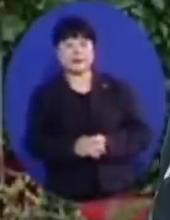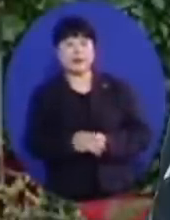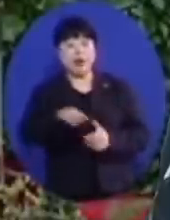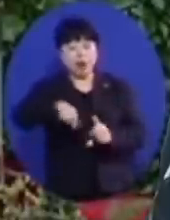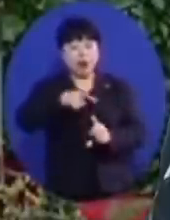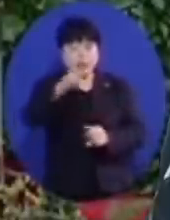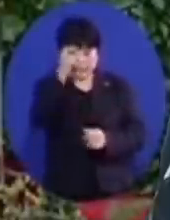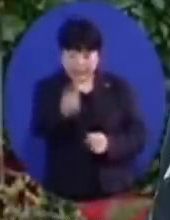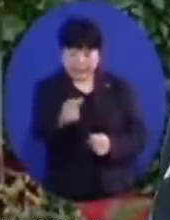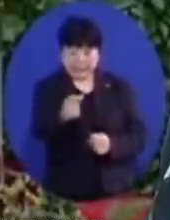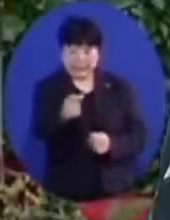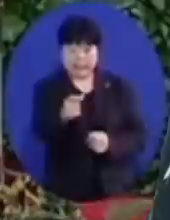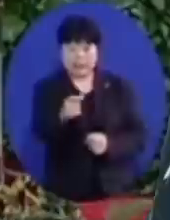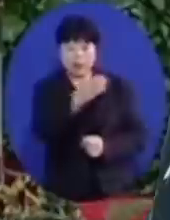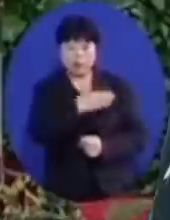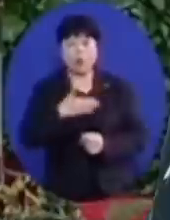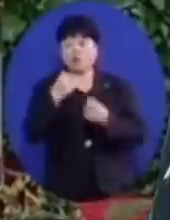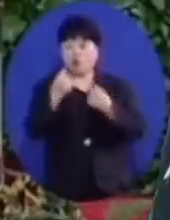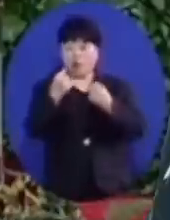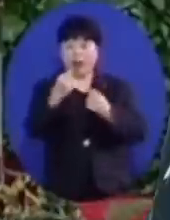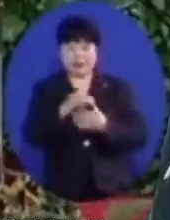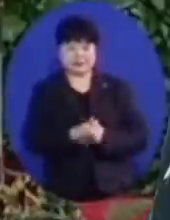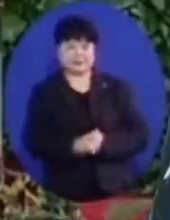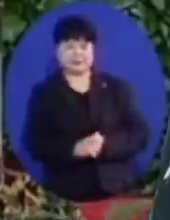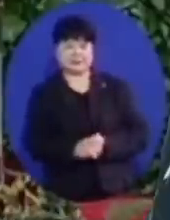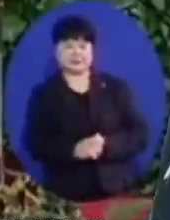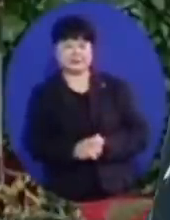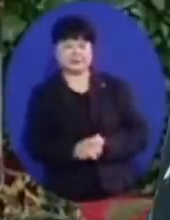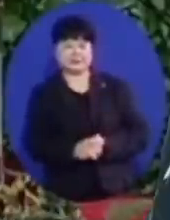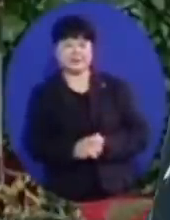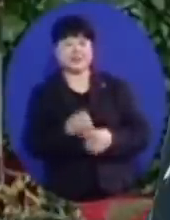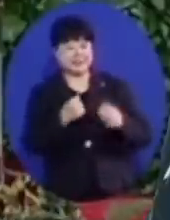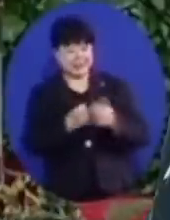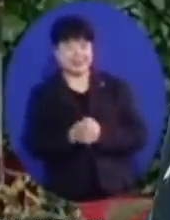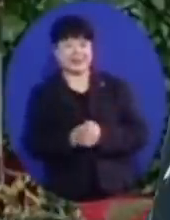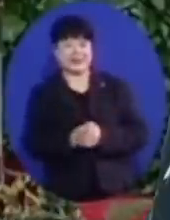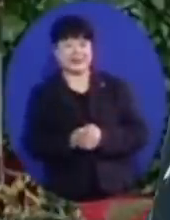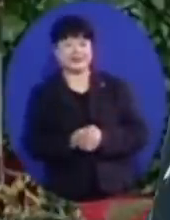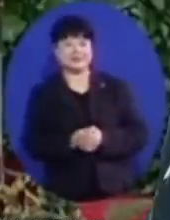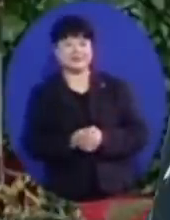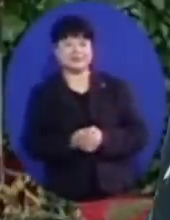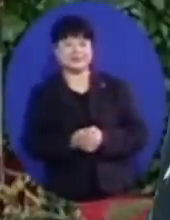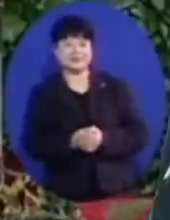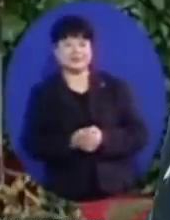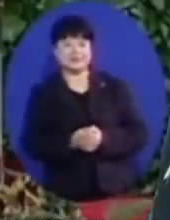허리가 튼튼해야 몸이 건강한 것입니다 그러므로